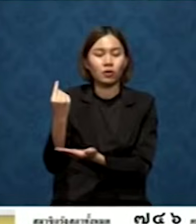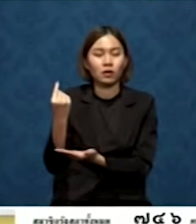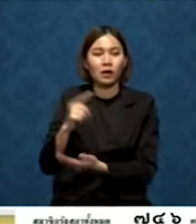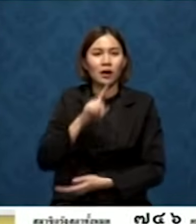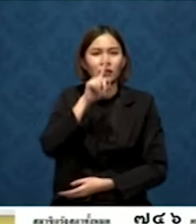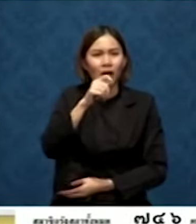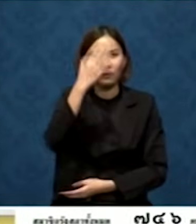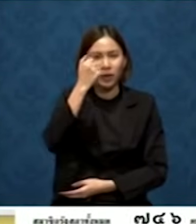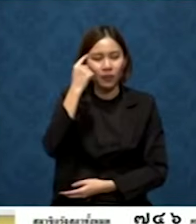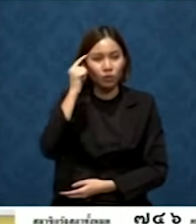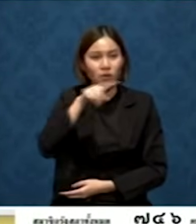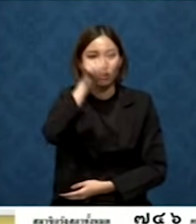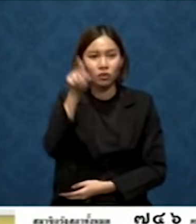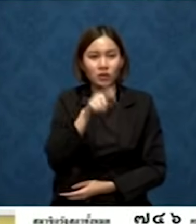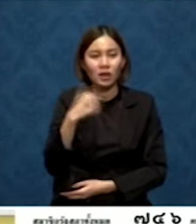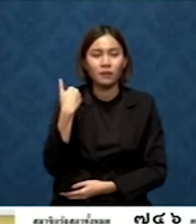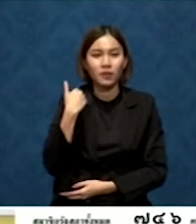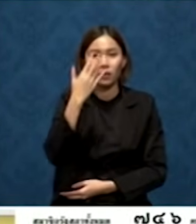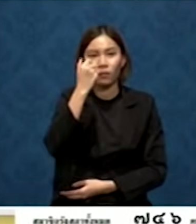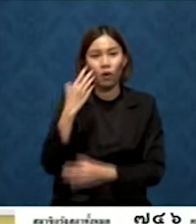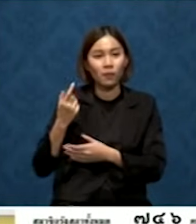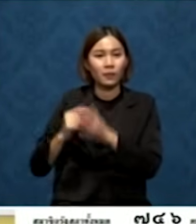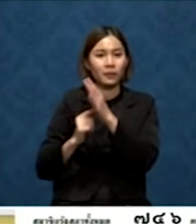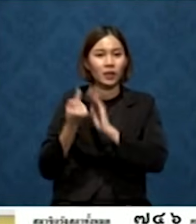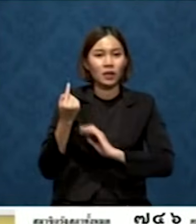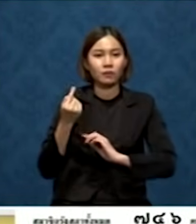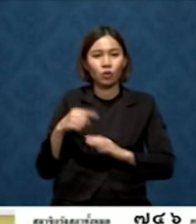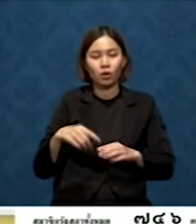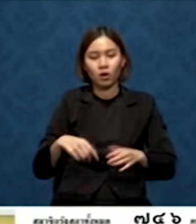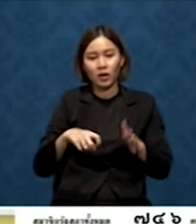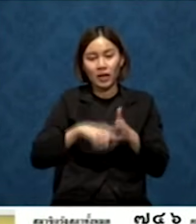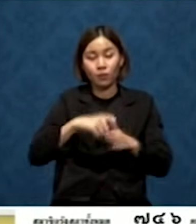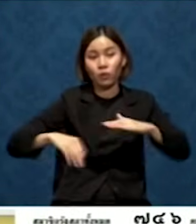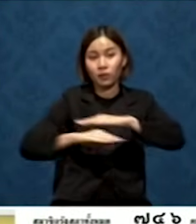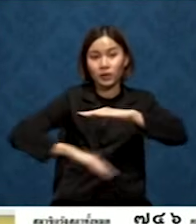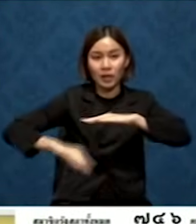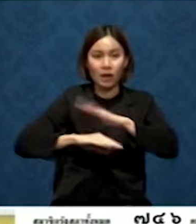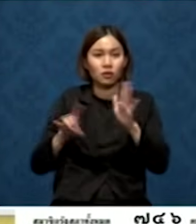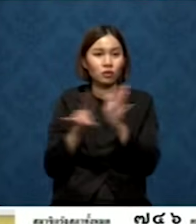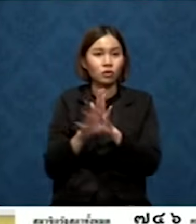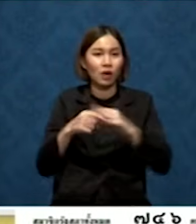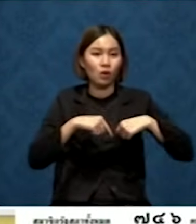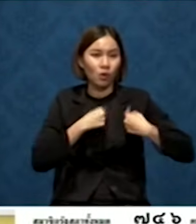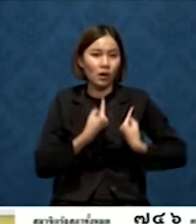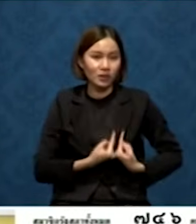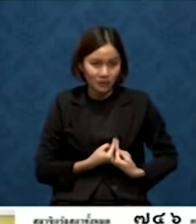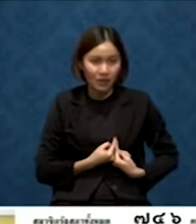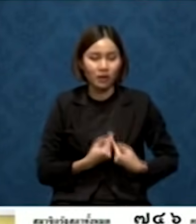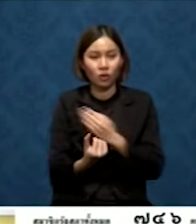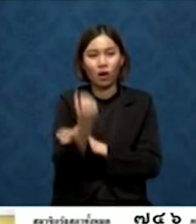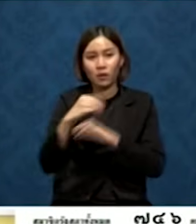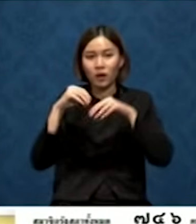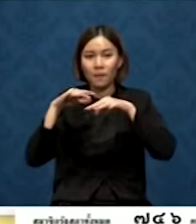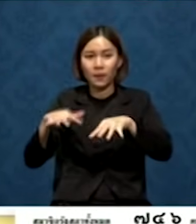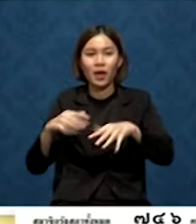ทำไมผมถึงมีความกังวลเช่นนี้นะครับเราก็ต้องกลับไปเริ่มต้นกันที่หลักการพื้นฐานเพราะท้ายสุดแล้วหัวใจของการกระจายอำนาจคือ